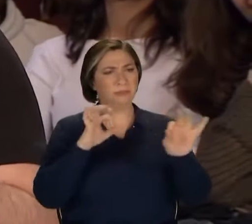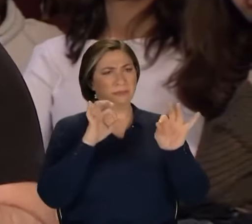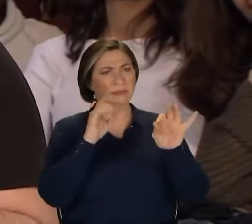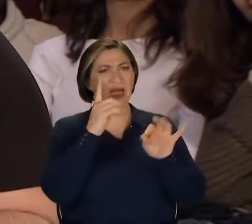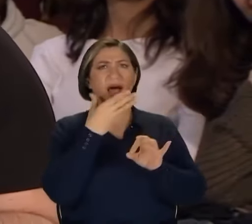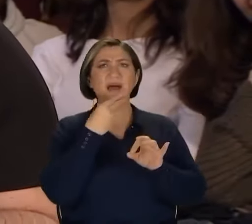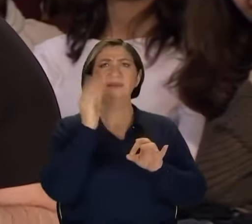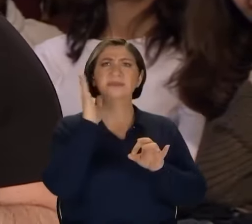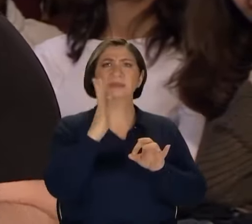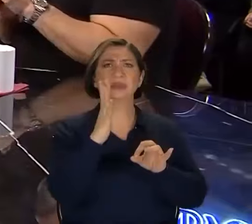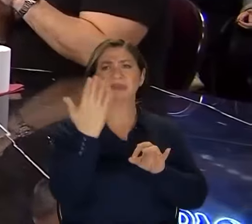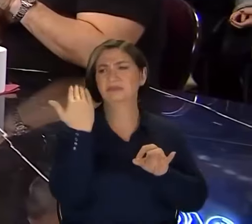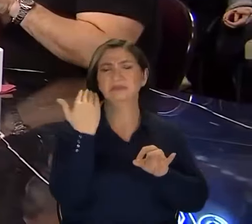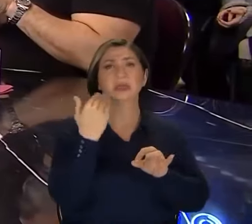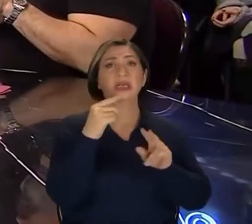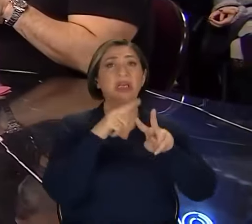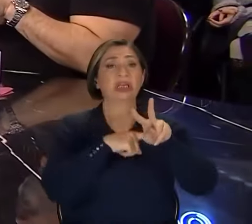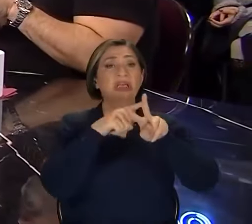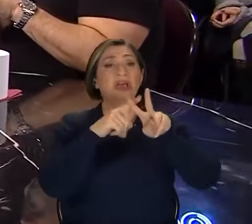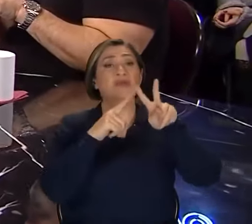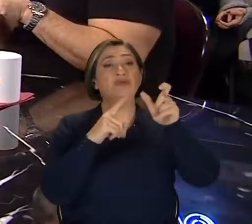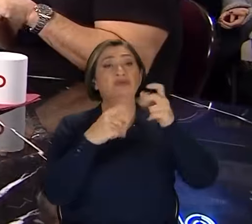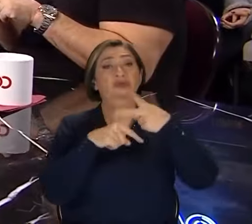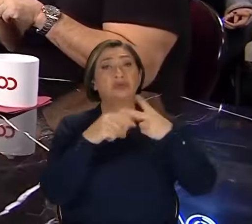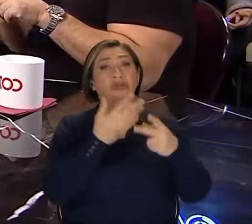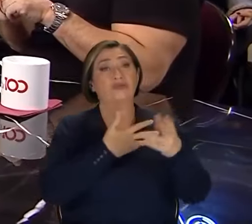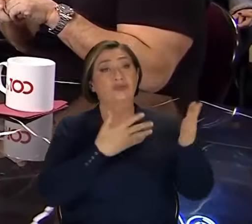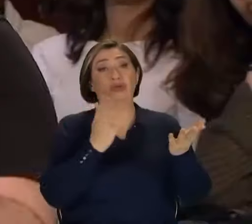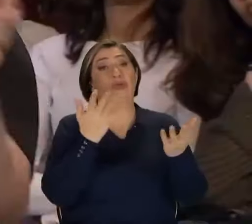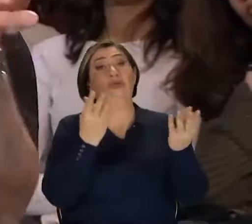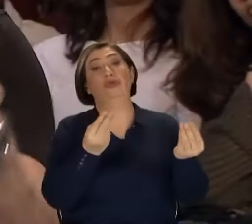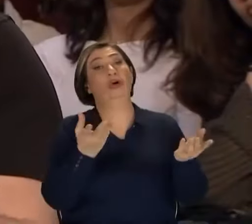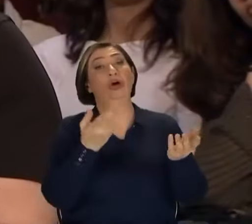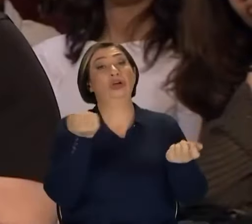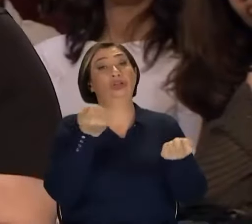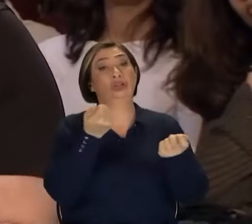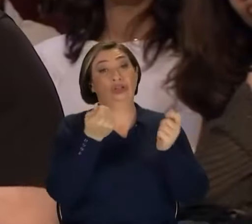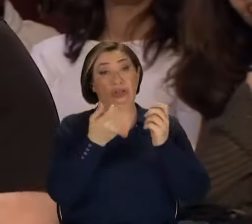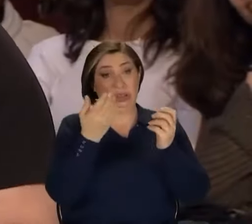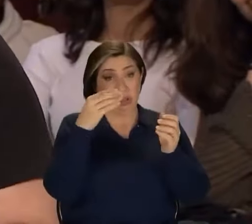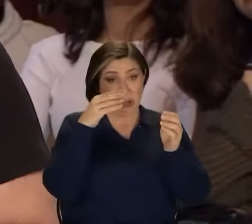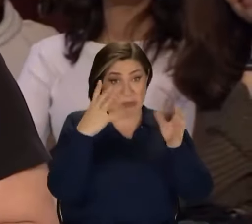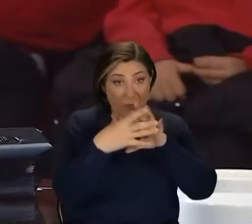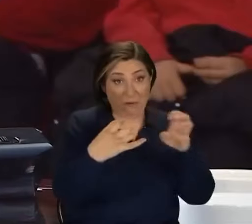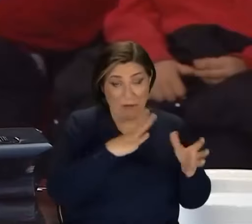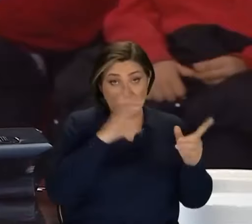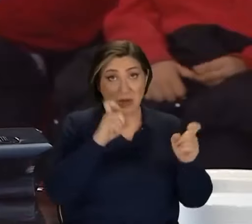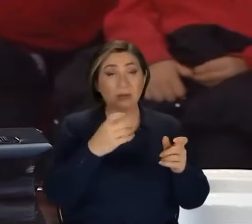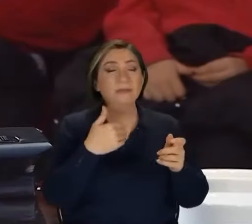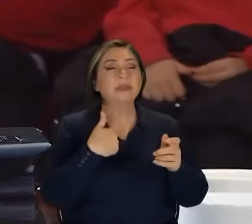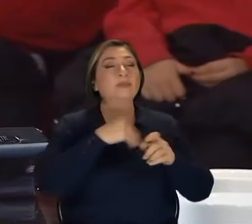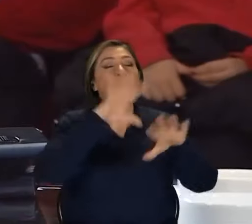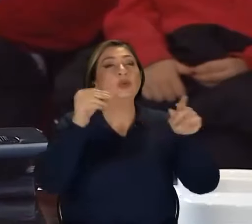birisi ayıplamak turgulu seviyorsun da ne oluyor yani işine yansıyor mu falan diye Halbuki bizim